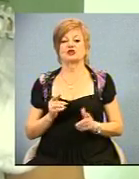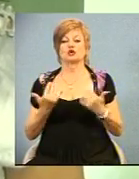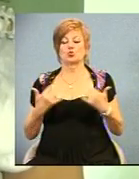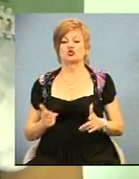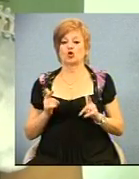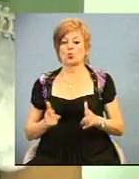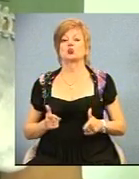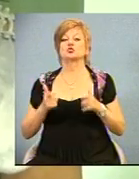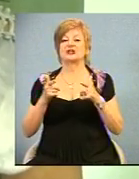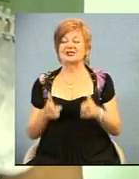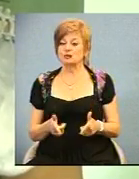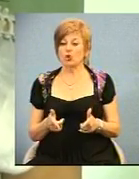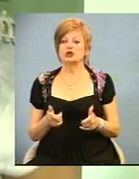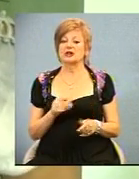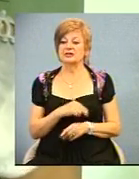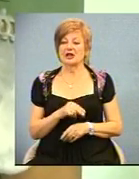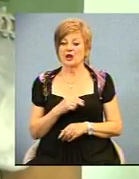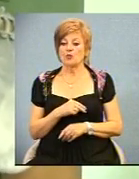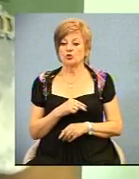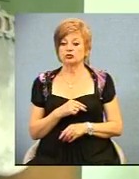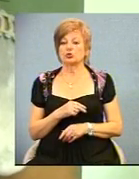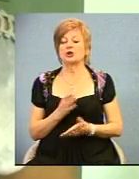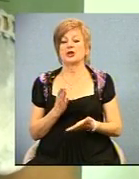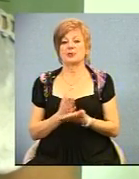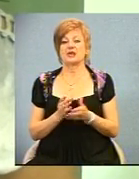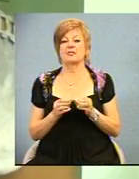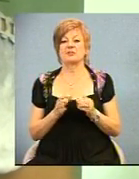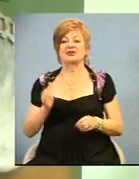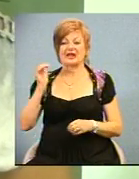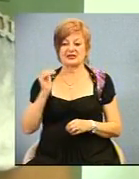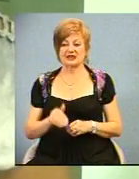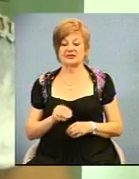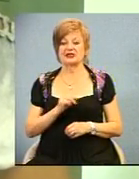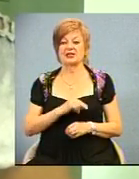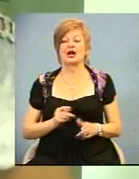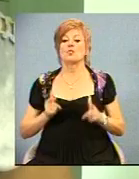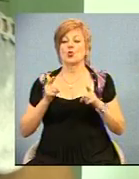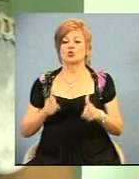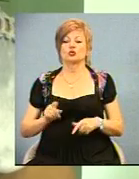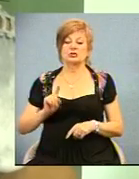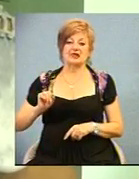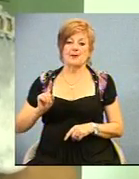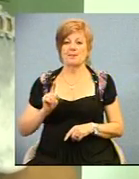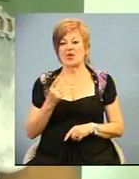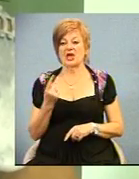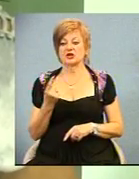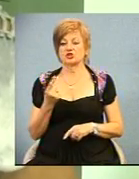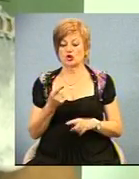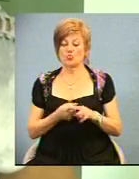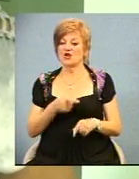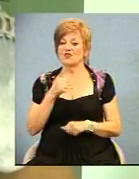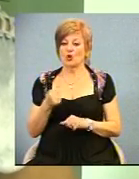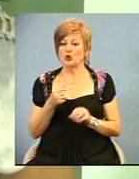працевлаштованих. Це на дату 17,5 тисяч. Ми маємо 15 тисяч працевлаштованих за перше